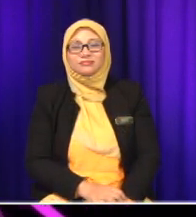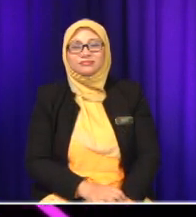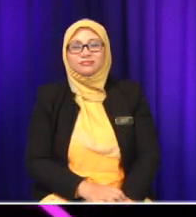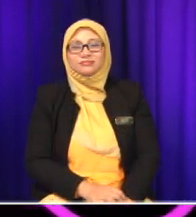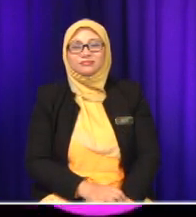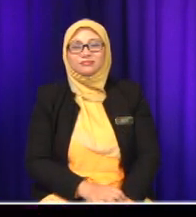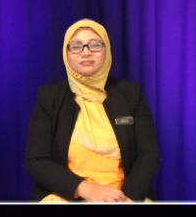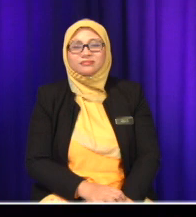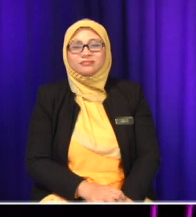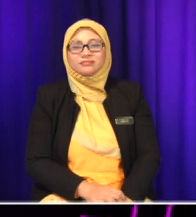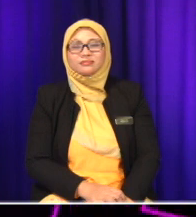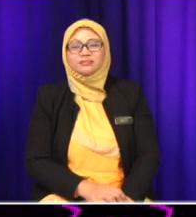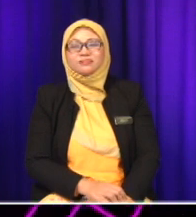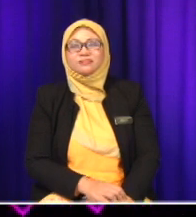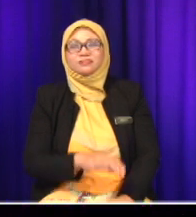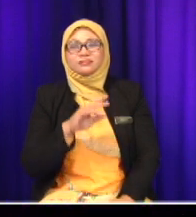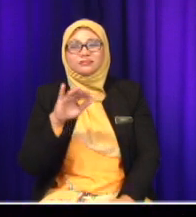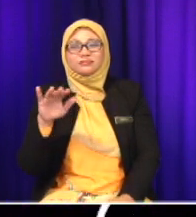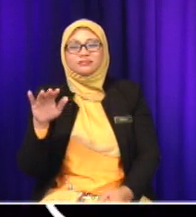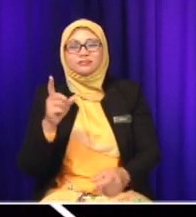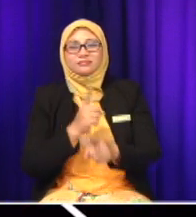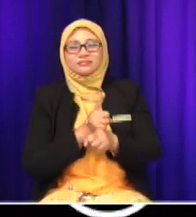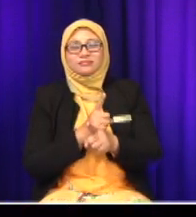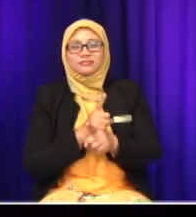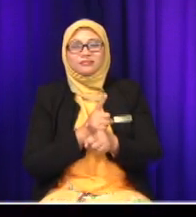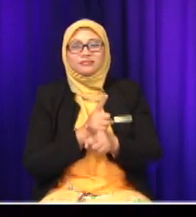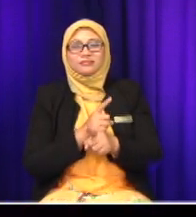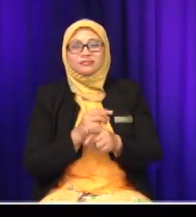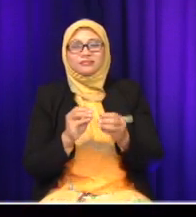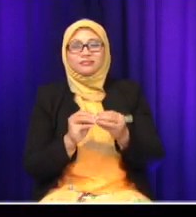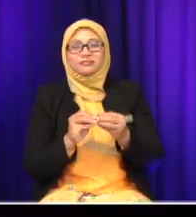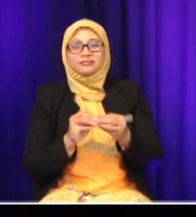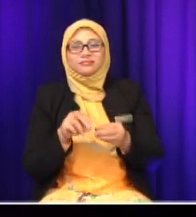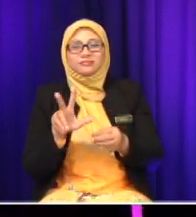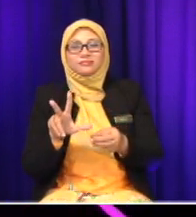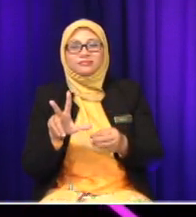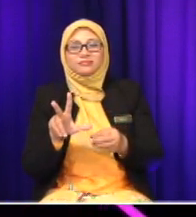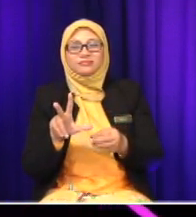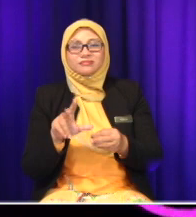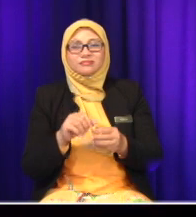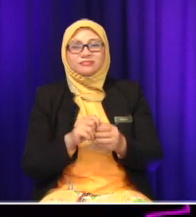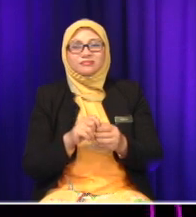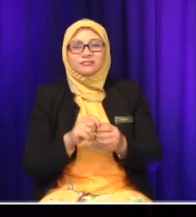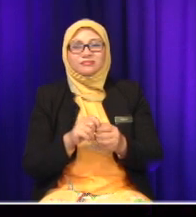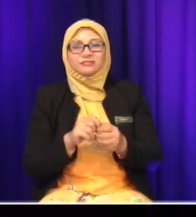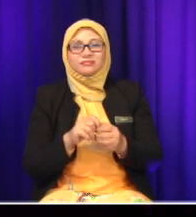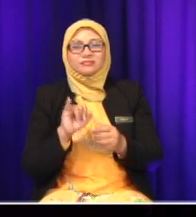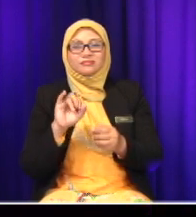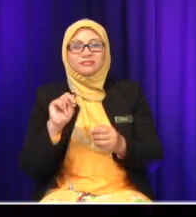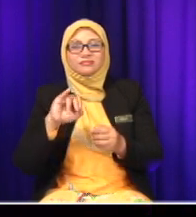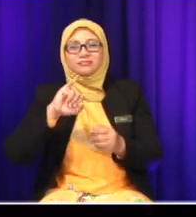keduaan jumelang lengan jumelang betul yang ketiga injab inj yang ketiga